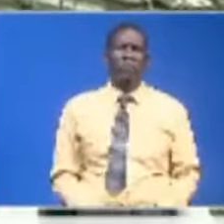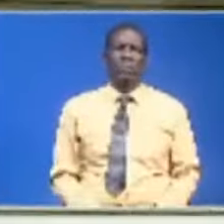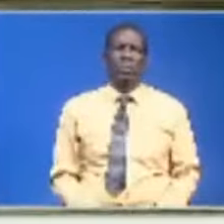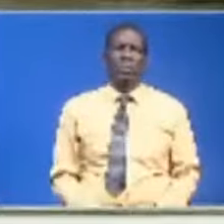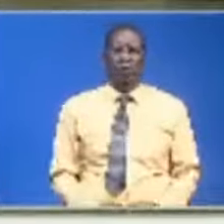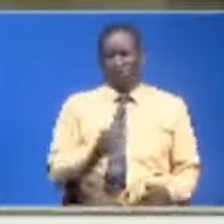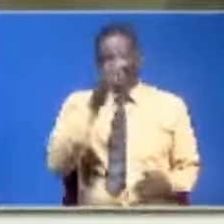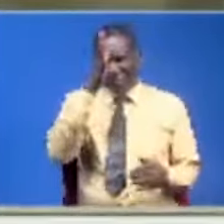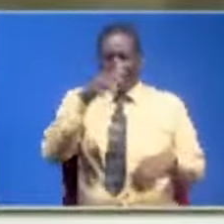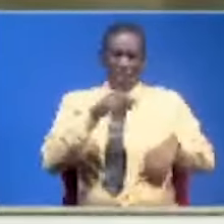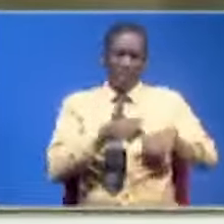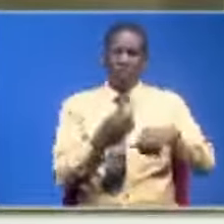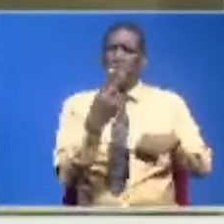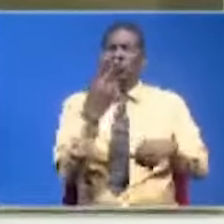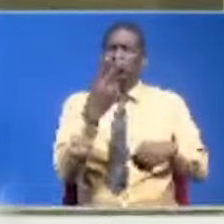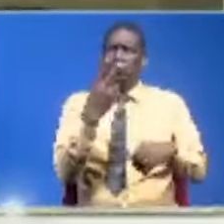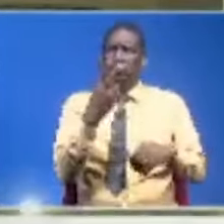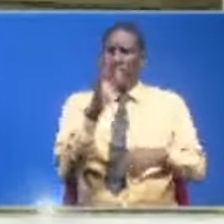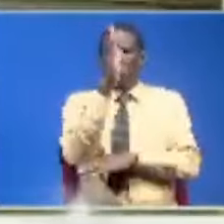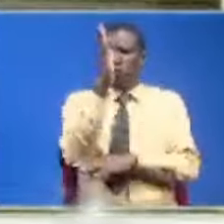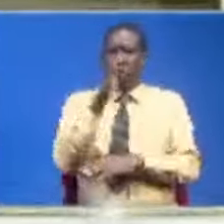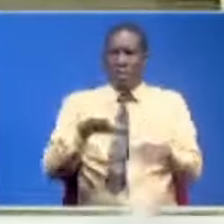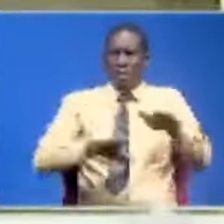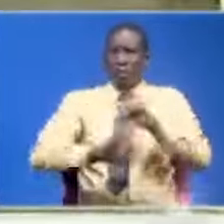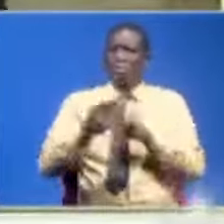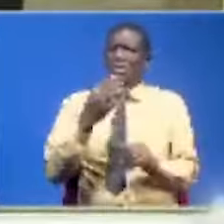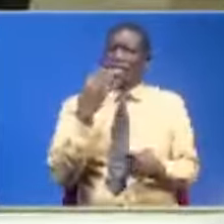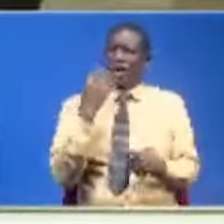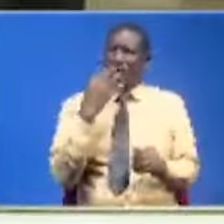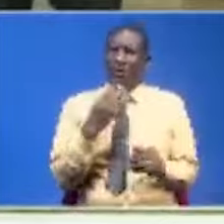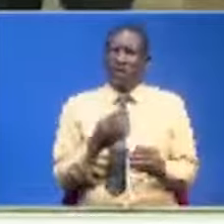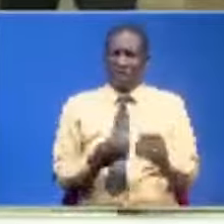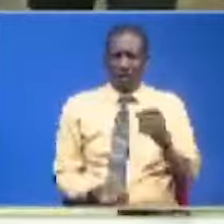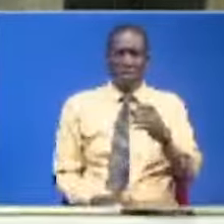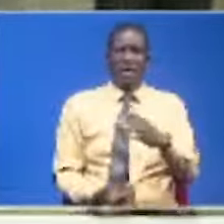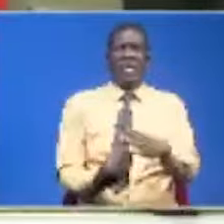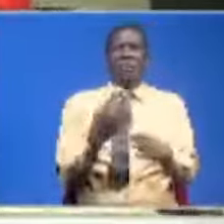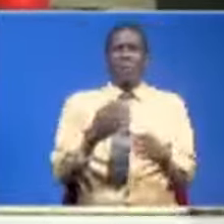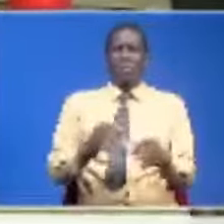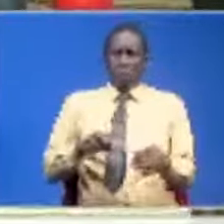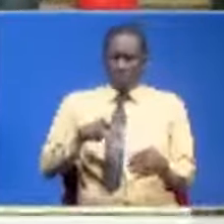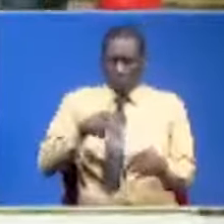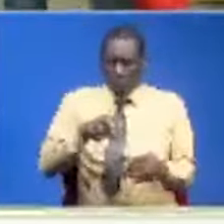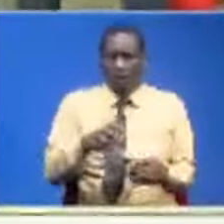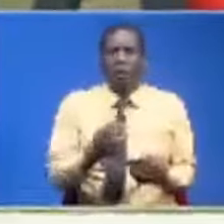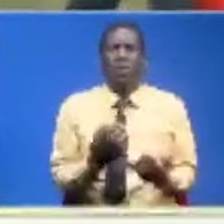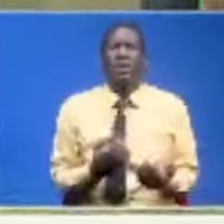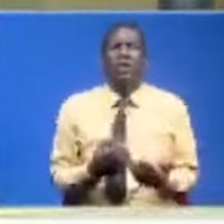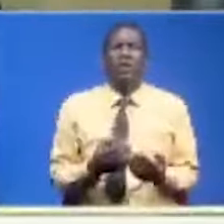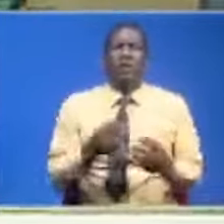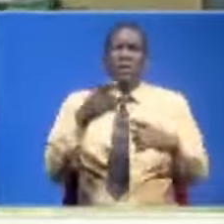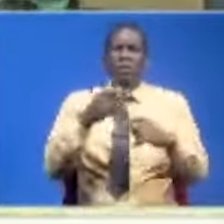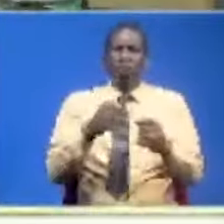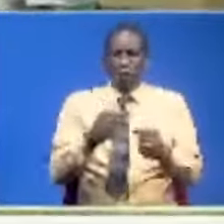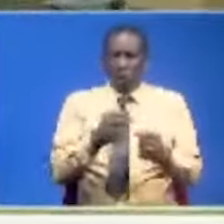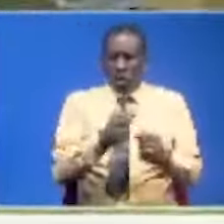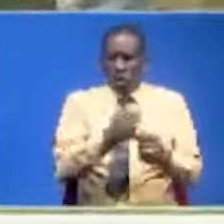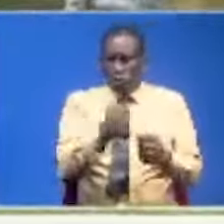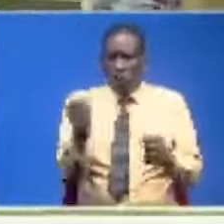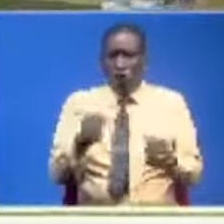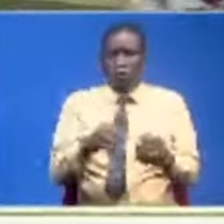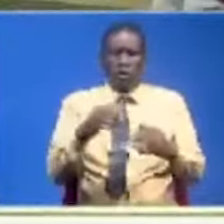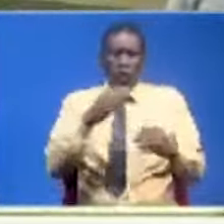Jumapili saa 8 mchana, naibu rais Rigathi Gachagua alitokea mguu moja kwa wapili katika lango kuu la hospitali ya